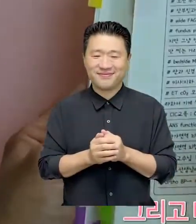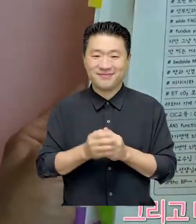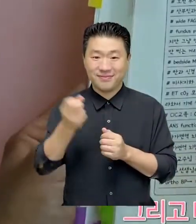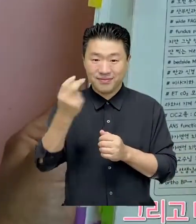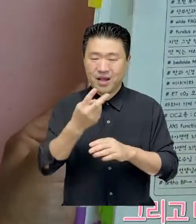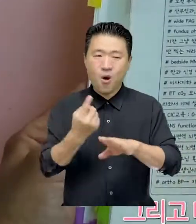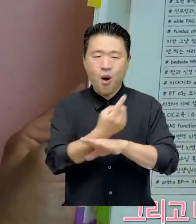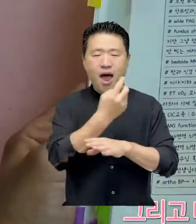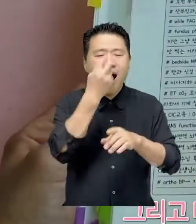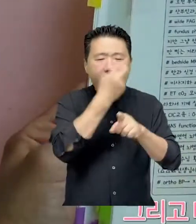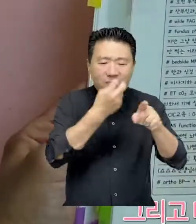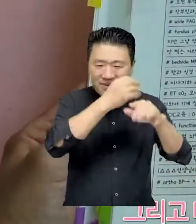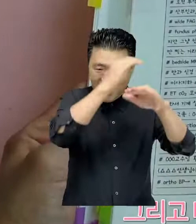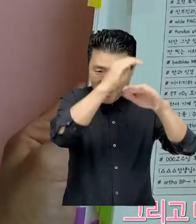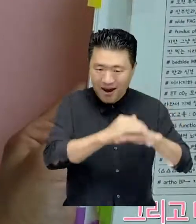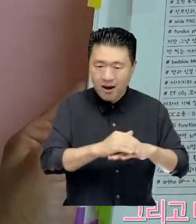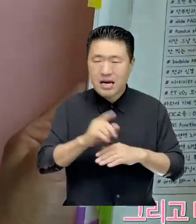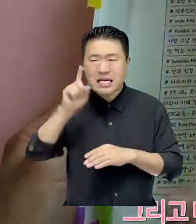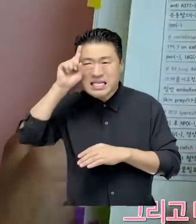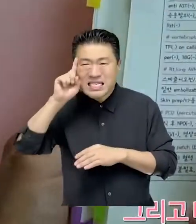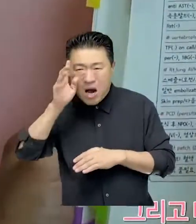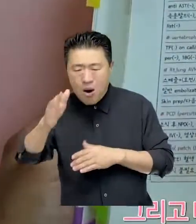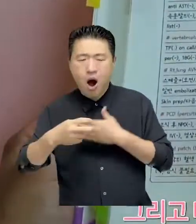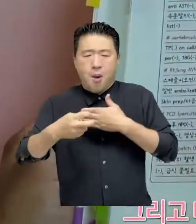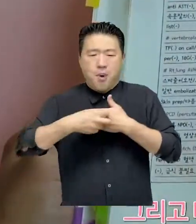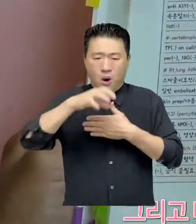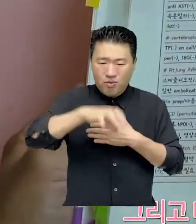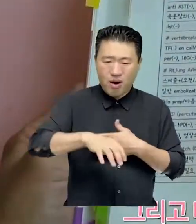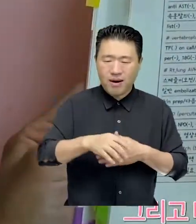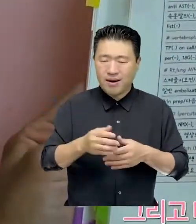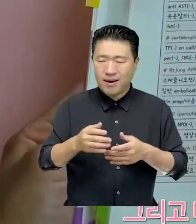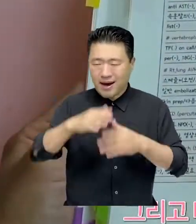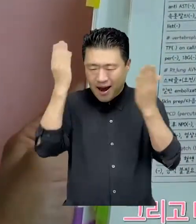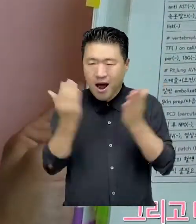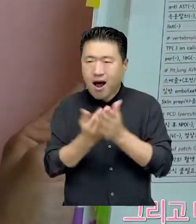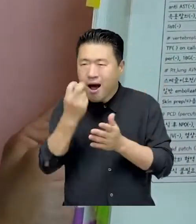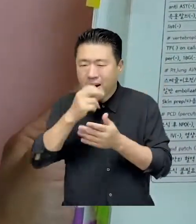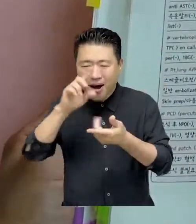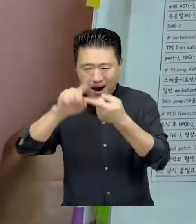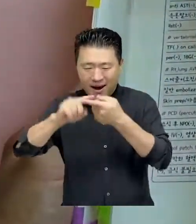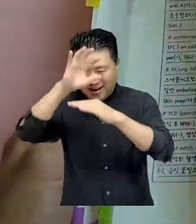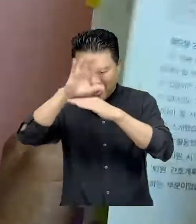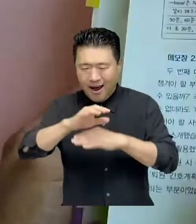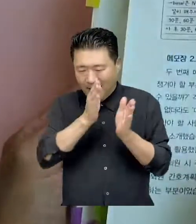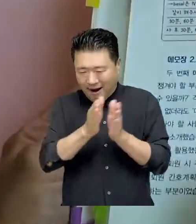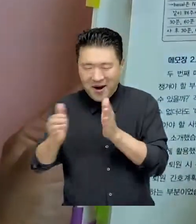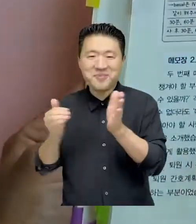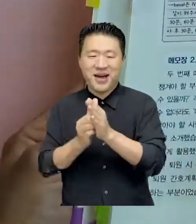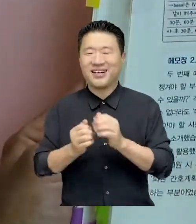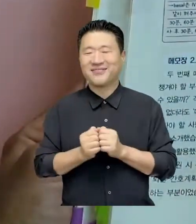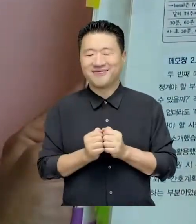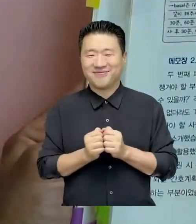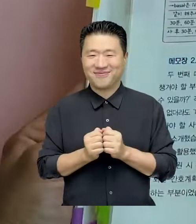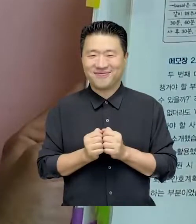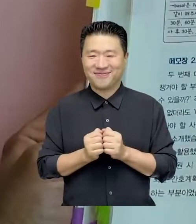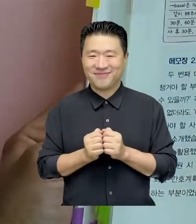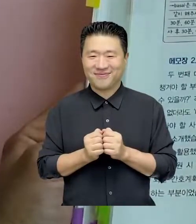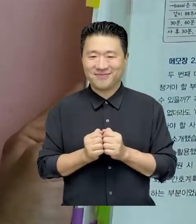있습니다. 그리고 다른 검사들도 신경과와 저희 병원에서 시행했던 검사들을 다 정리해